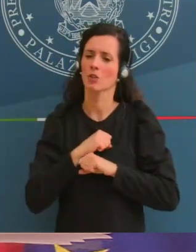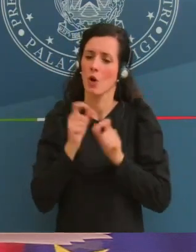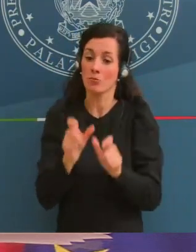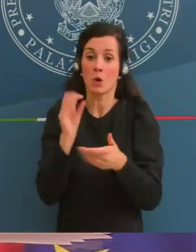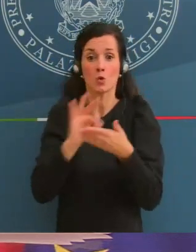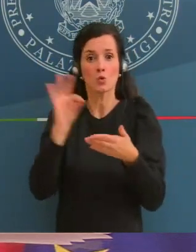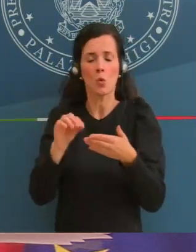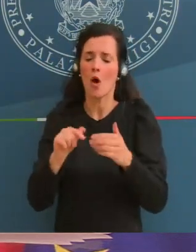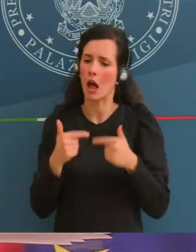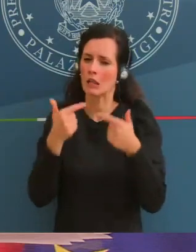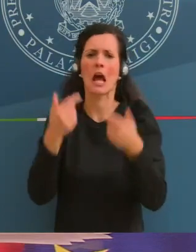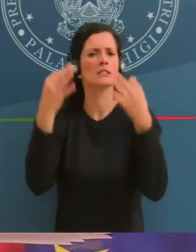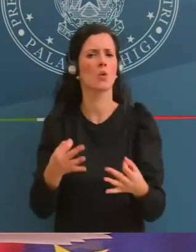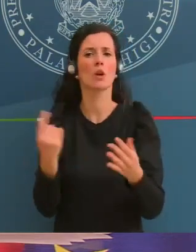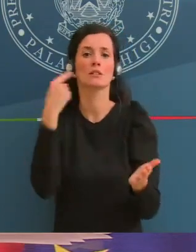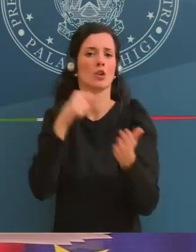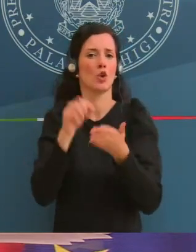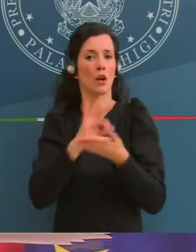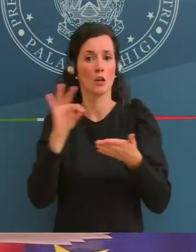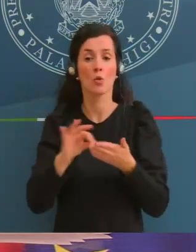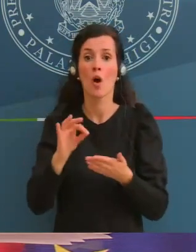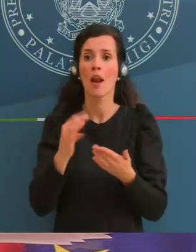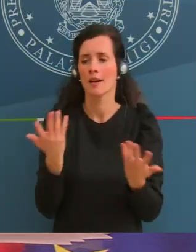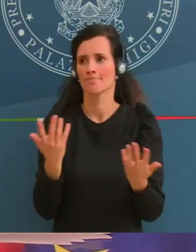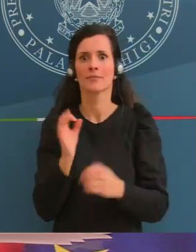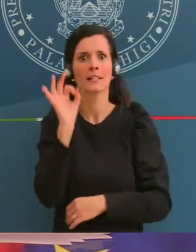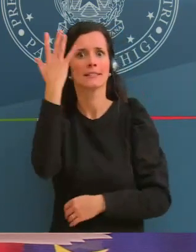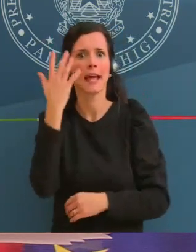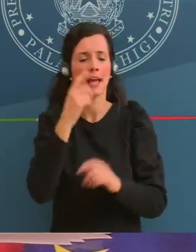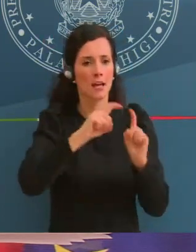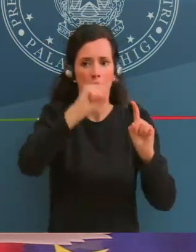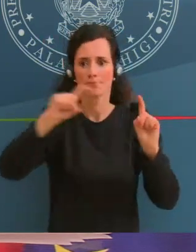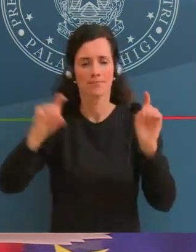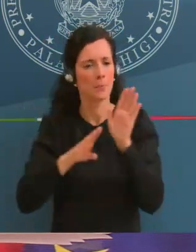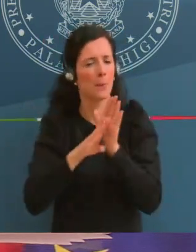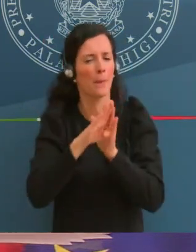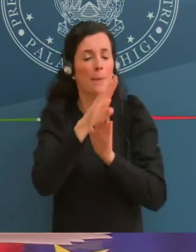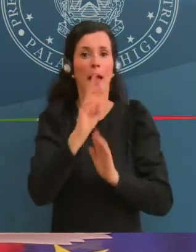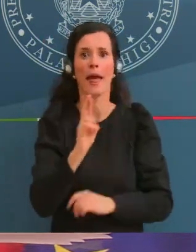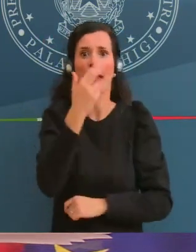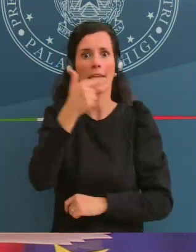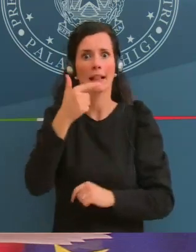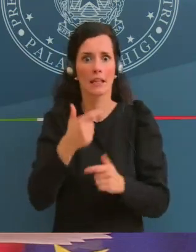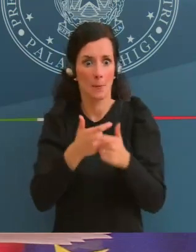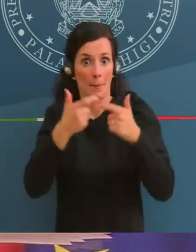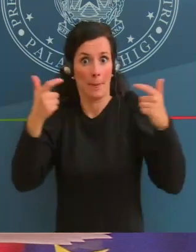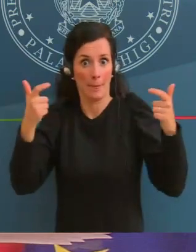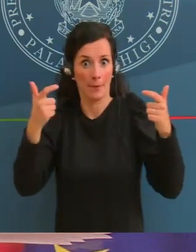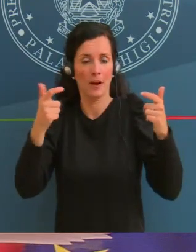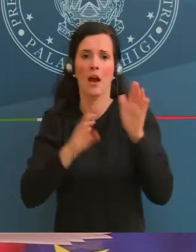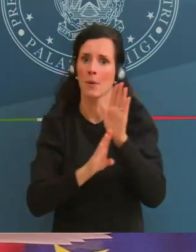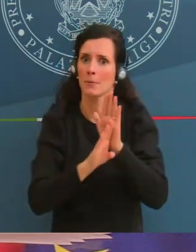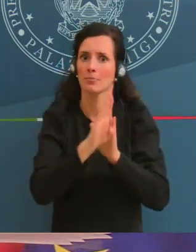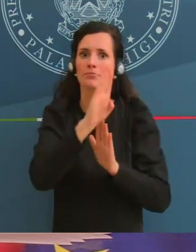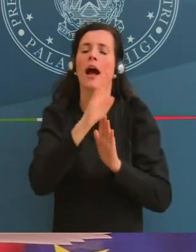tutto molto più complicato e quello che preoccupa è sempre quello che ruota intorno alla scuola cioè dobbiamo entrare nell'ottica che